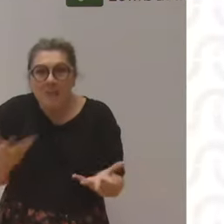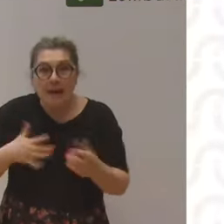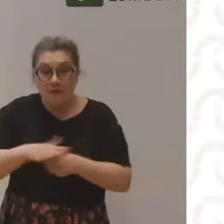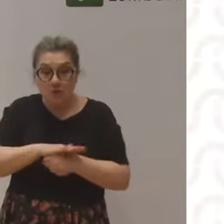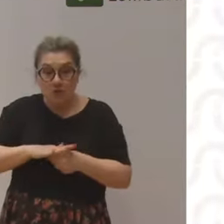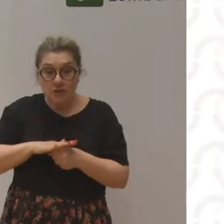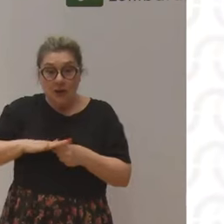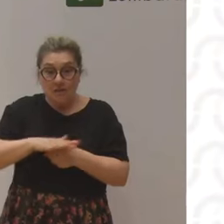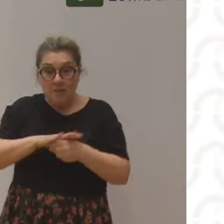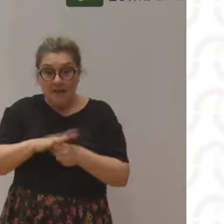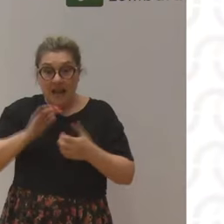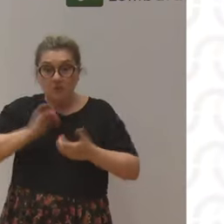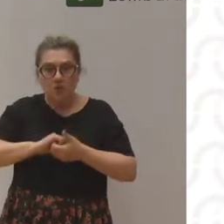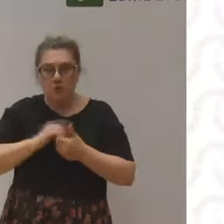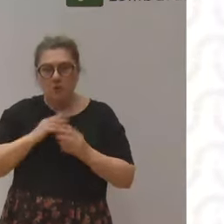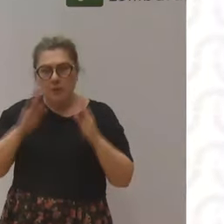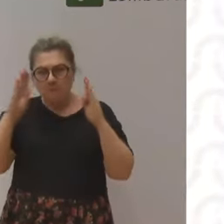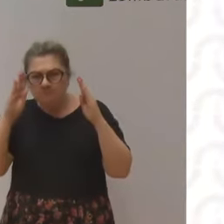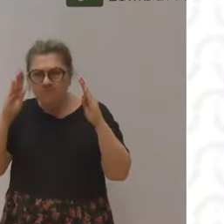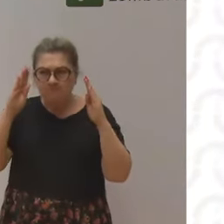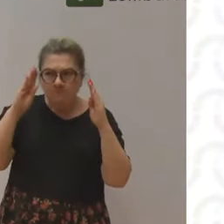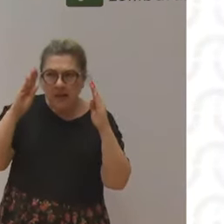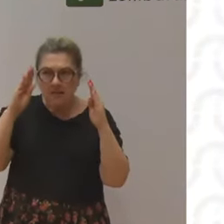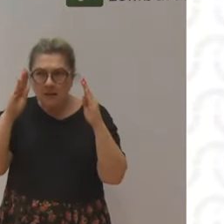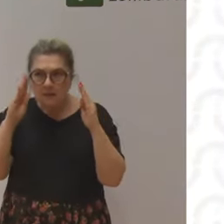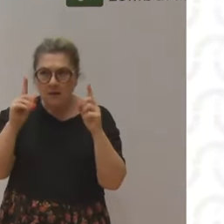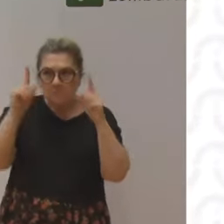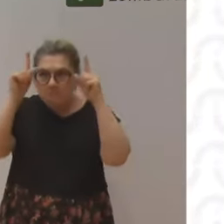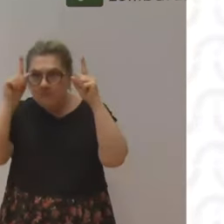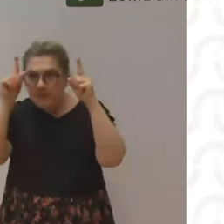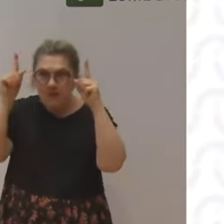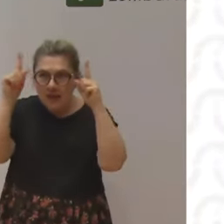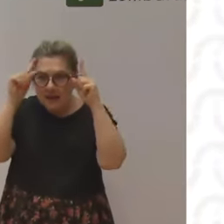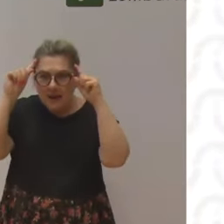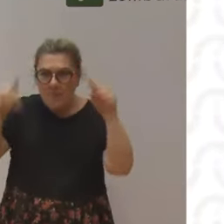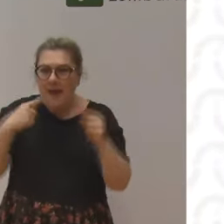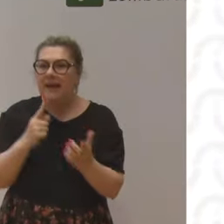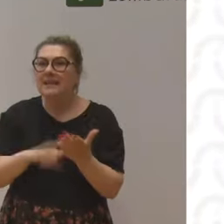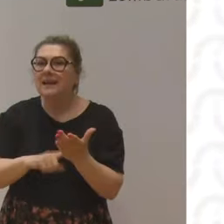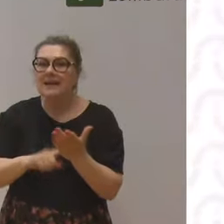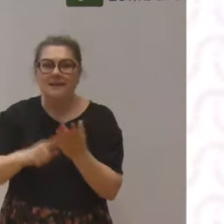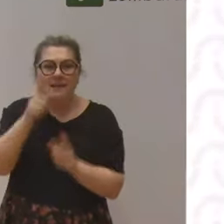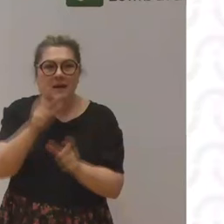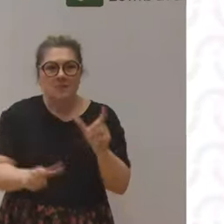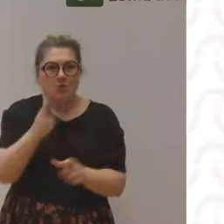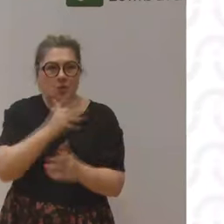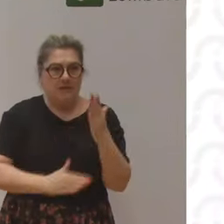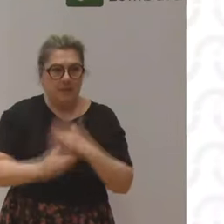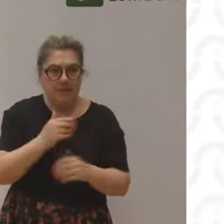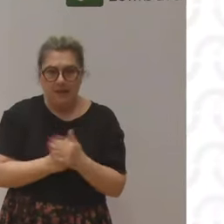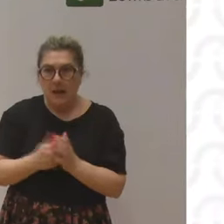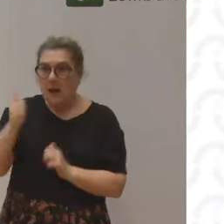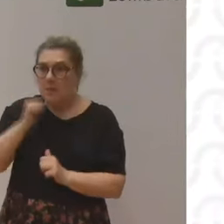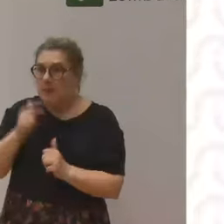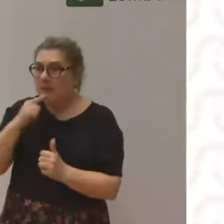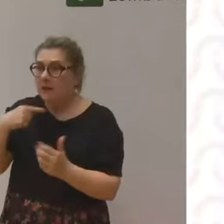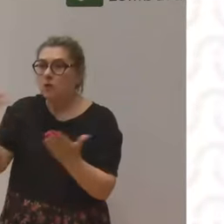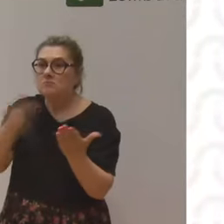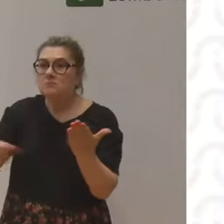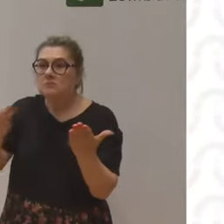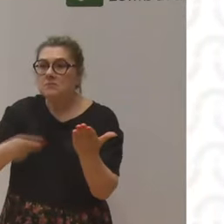siamo sempre molto attenti e vigili su quello che è il tema dei diritti delle persone con disabilità. Si è parlato del progetto di vita